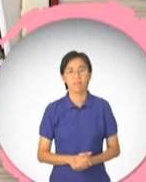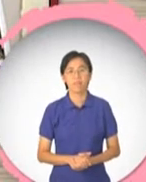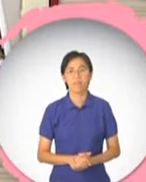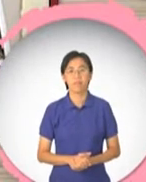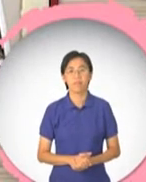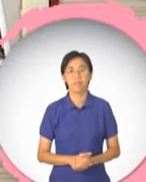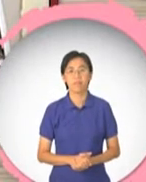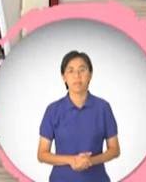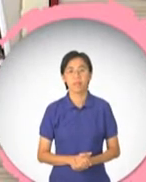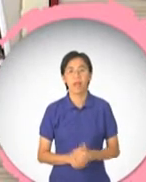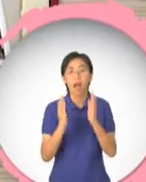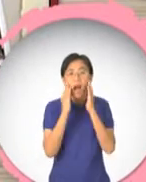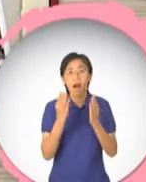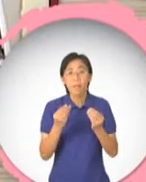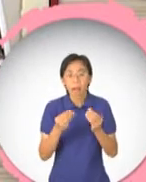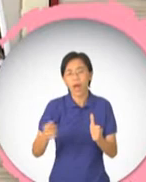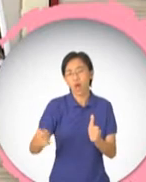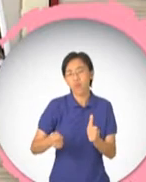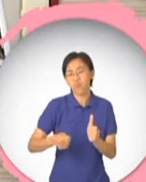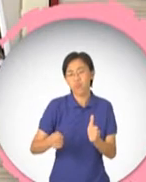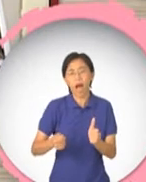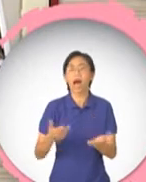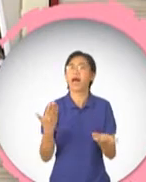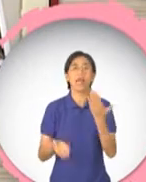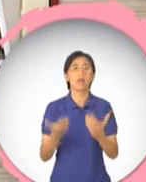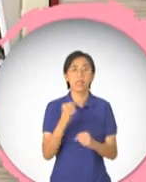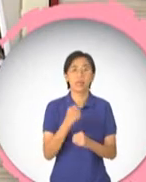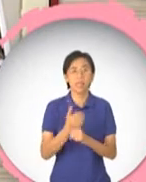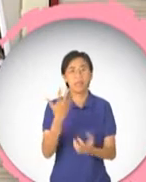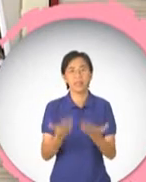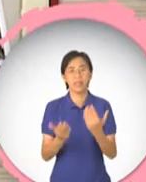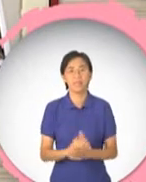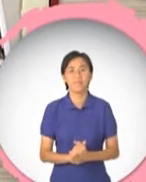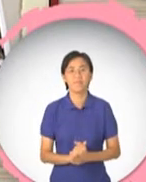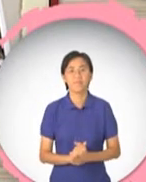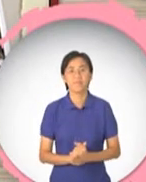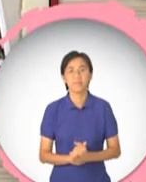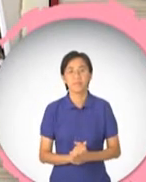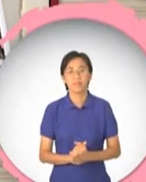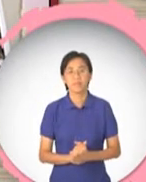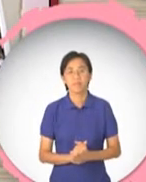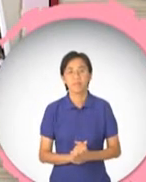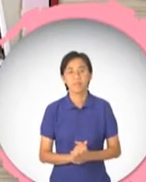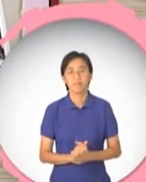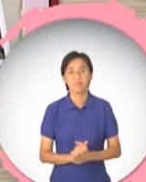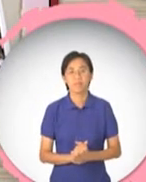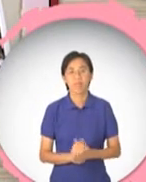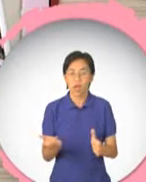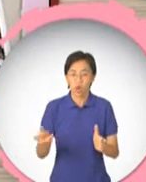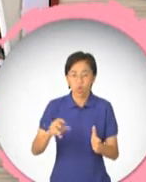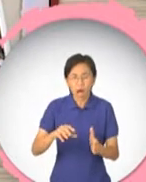นะคะแป้งจะร่อนหรือไม่ร่อนก็ได้นะคะ แล้วก็มีอันนี ้ถ้ากลัวจะมีสิ่งสกปรกอะไรเงี้ยอา